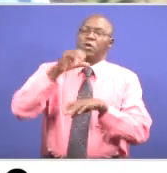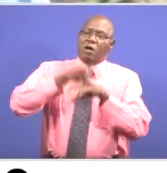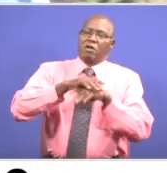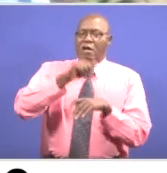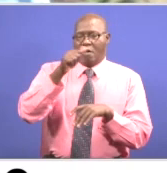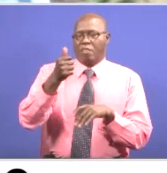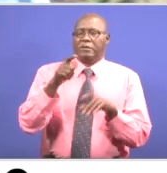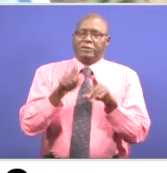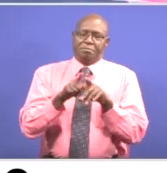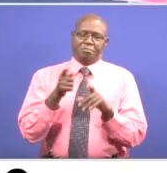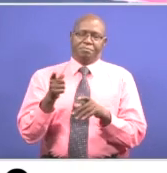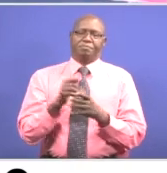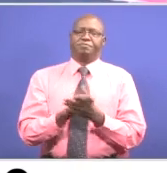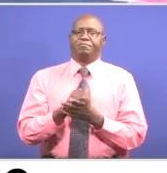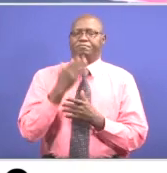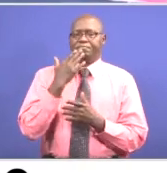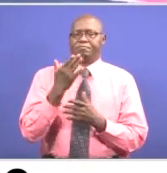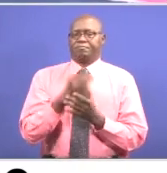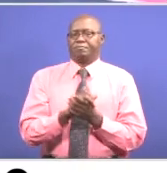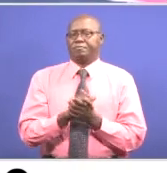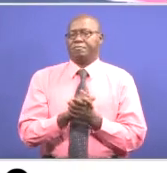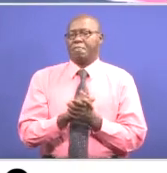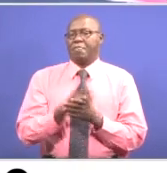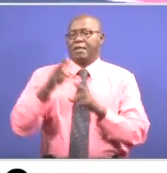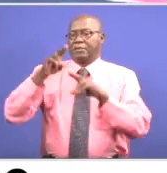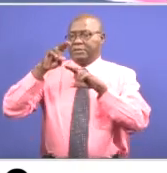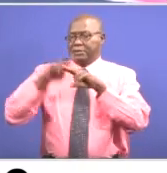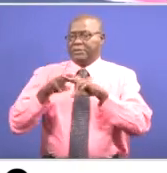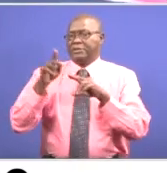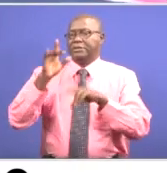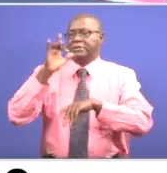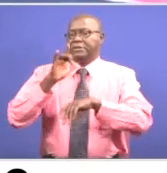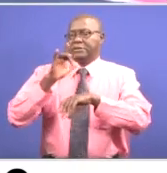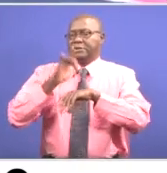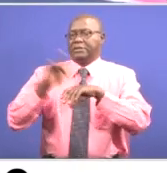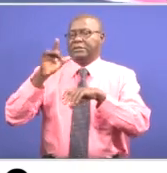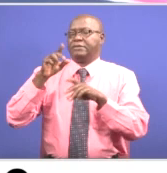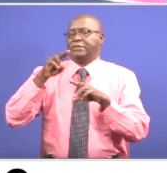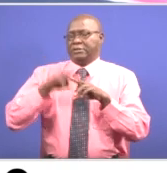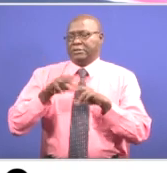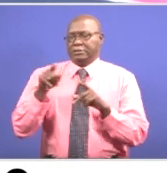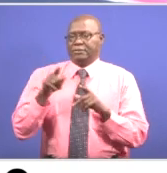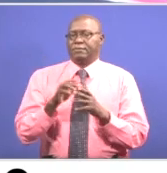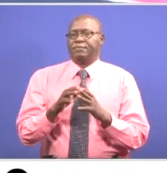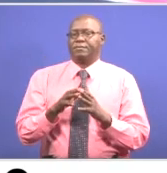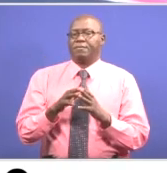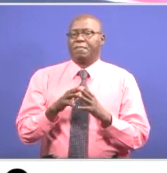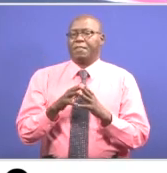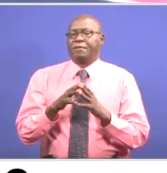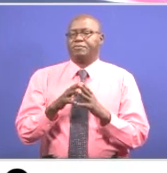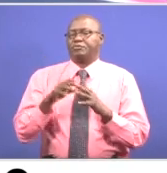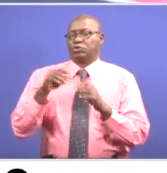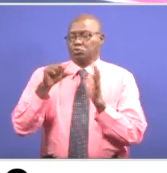hawa, tunashukuru. Hiyo kitu ni kitu moja hapo, a very sensitive seat, na shida